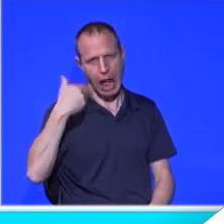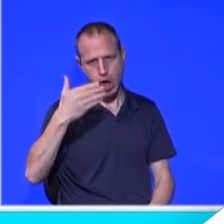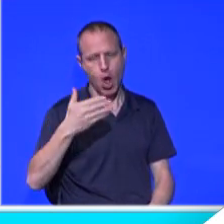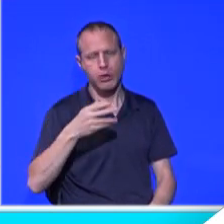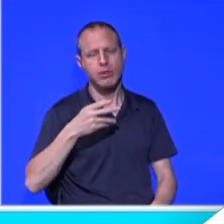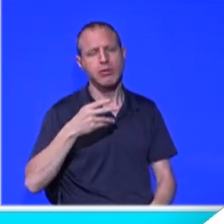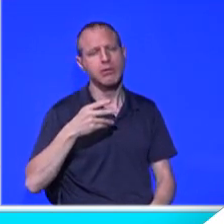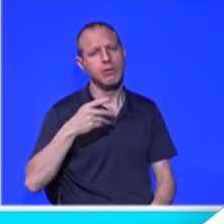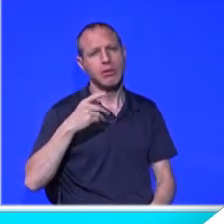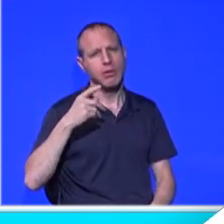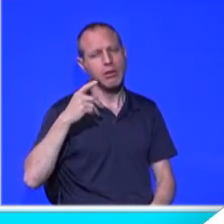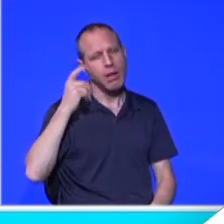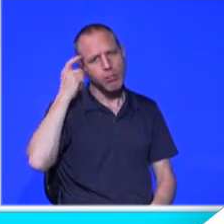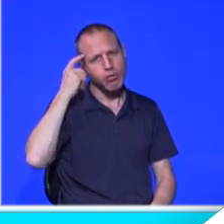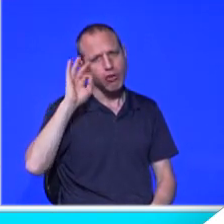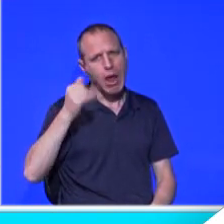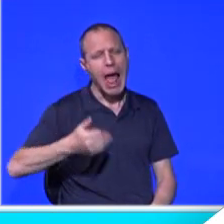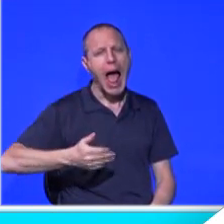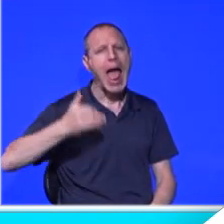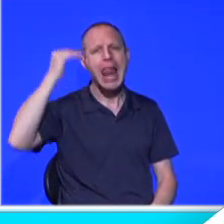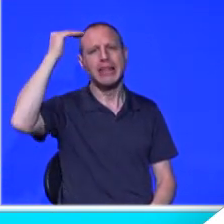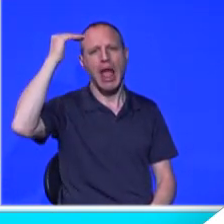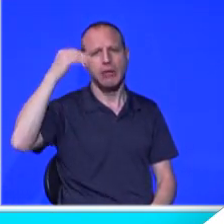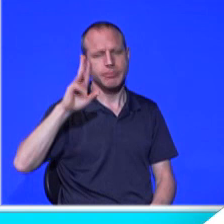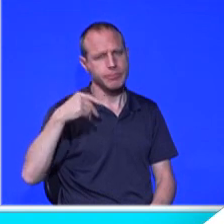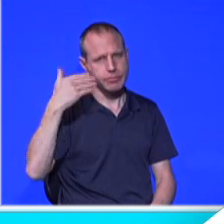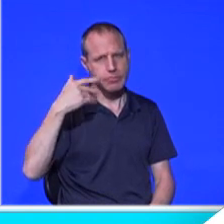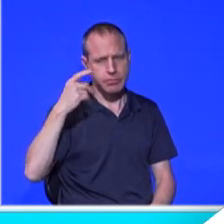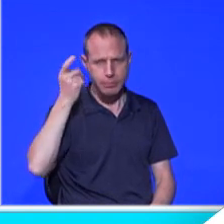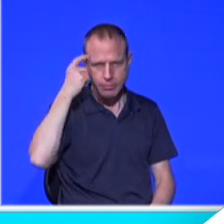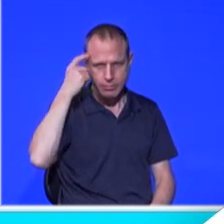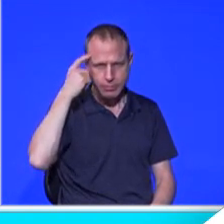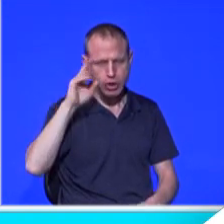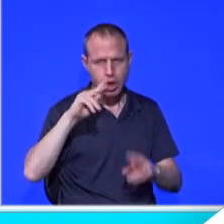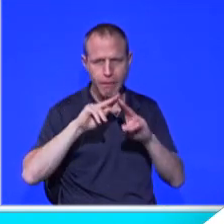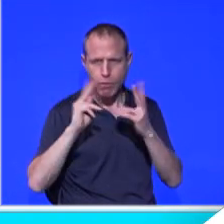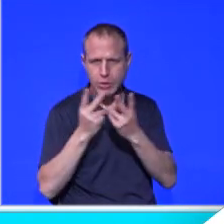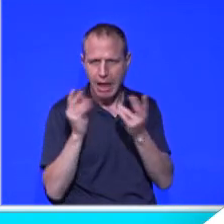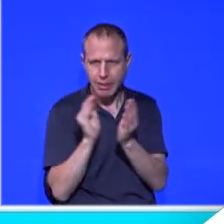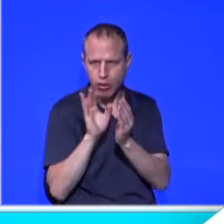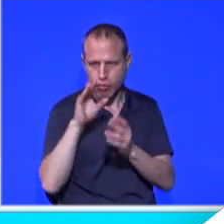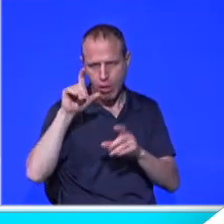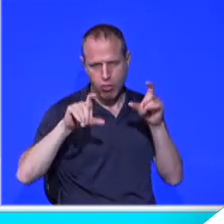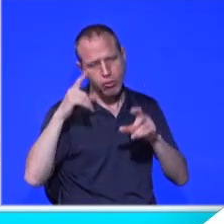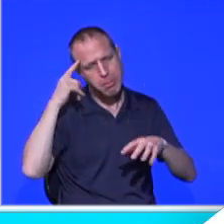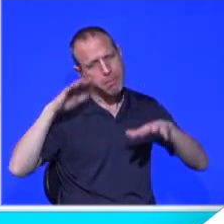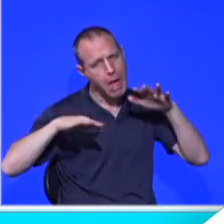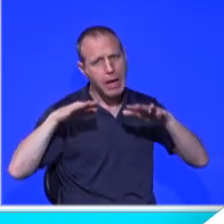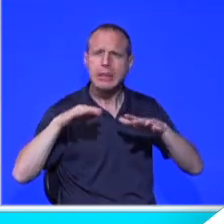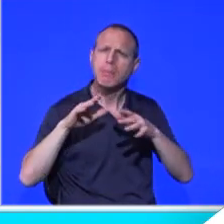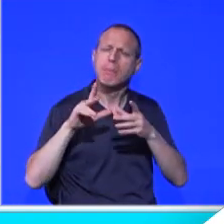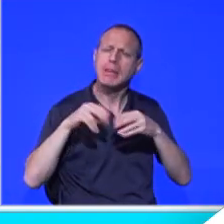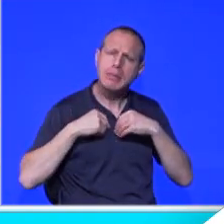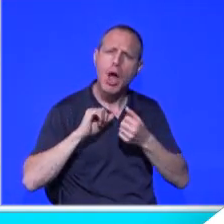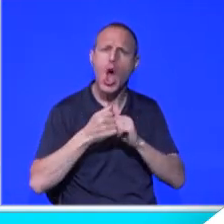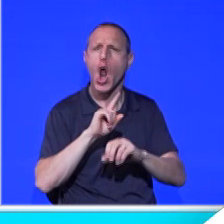להיות נחלתה של האליטה. היא צריכה להיות נחלתה של קבוצה קטנה של אנשים שמערערת, מסכימה או לא מסכימה,